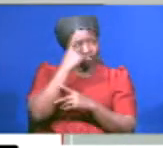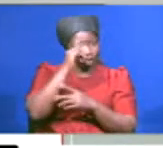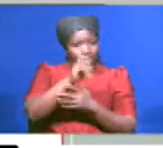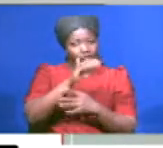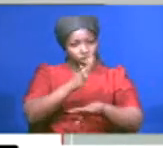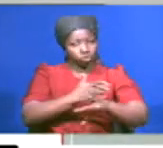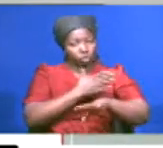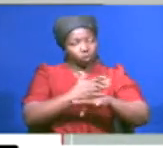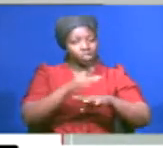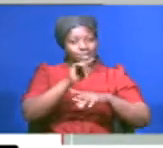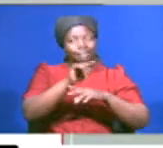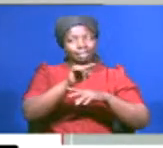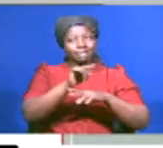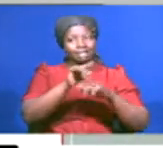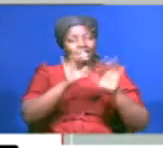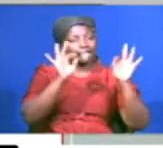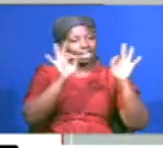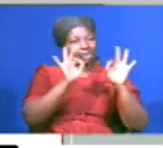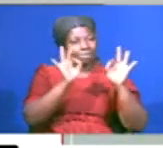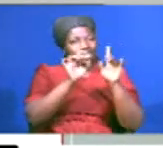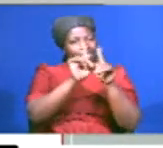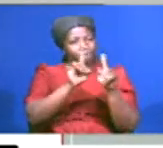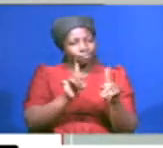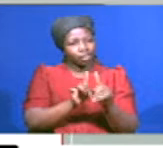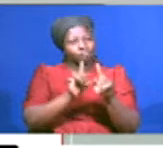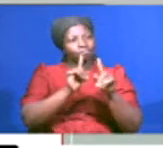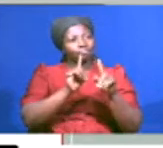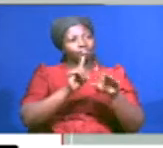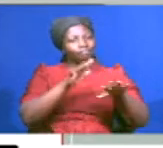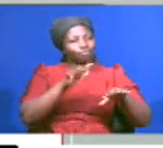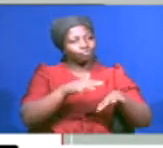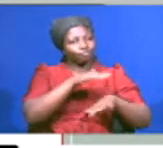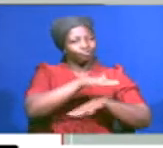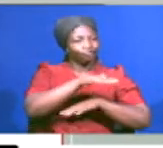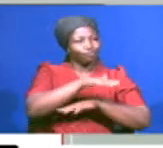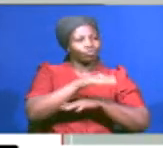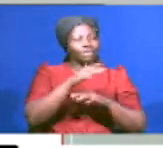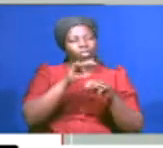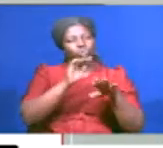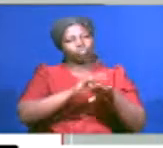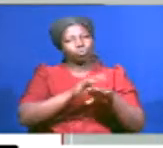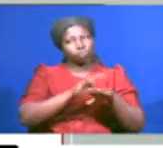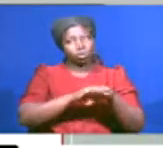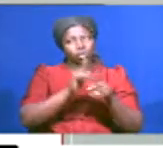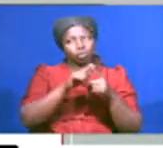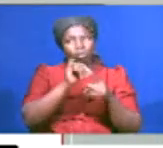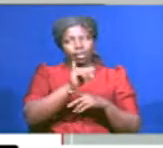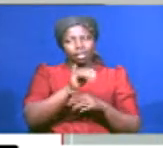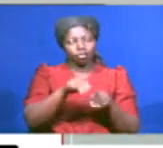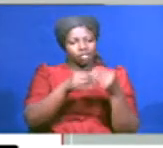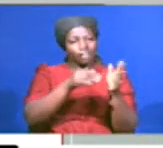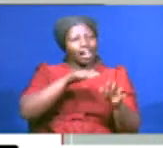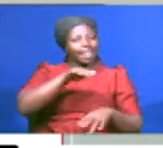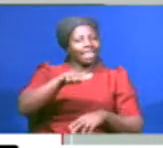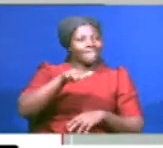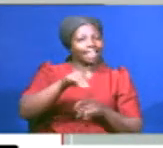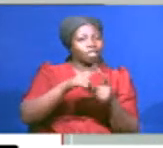track, and the remix was also really good, which you gave a reggae feel to that, isn't it? Yeah, yeah. Yeah, yeah. A reggae touch. Yeah. Now, we ask